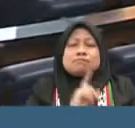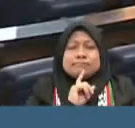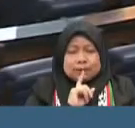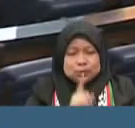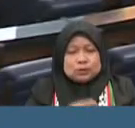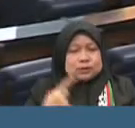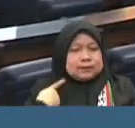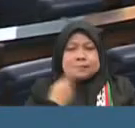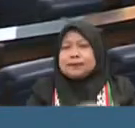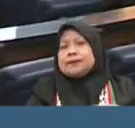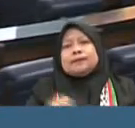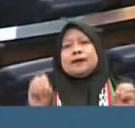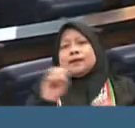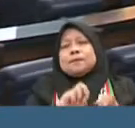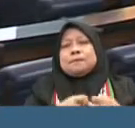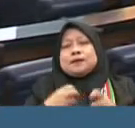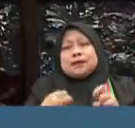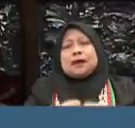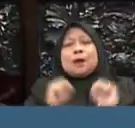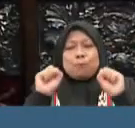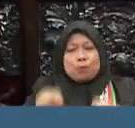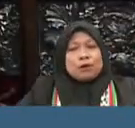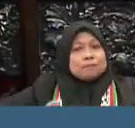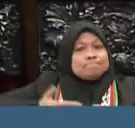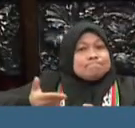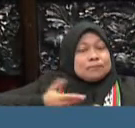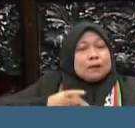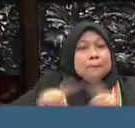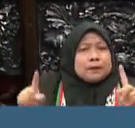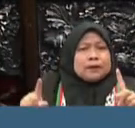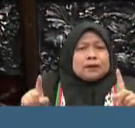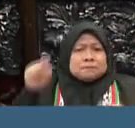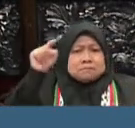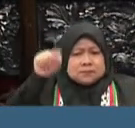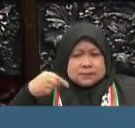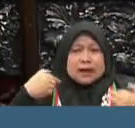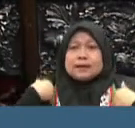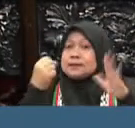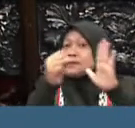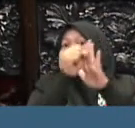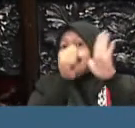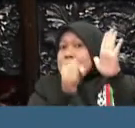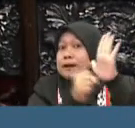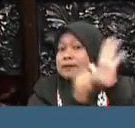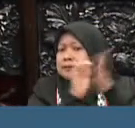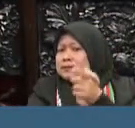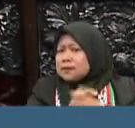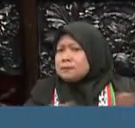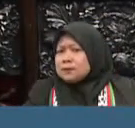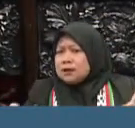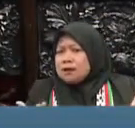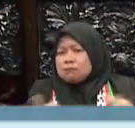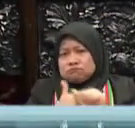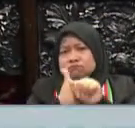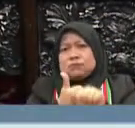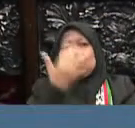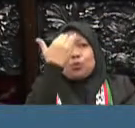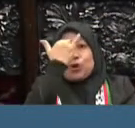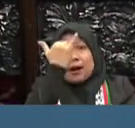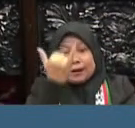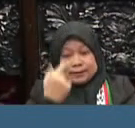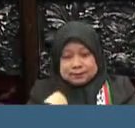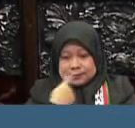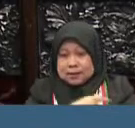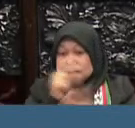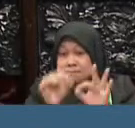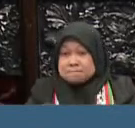Kita tak ada masalah untuk memberikan fasilitasi. Tetapi dia mesti ada syarat keselamatan yang mesti dipatuhi. Kerana bagi kita